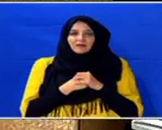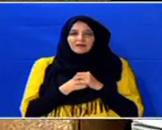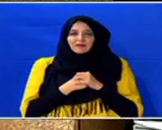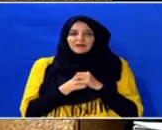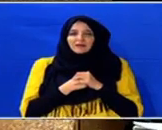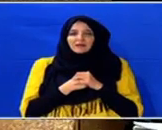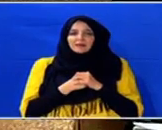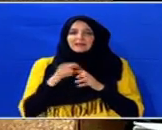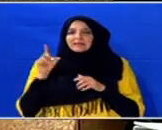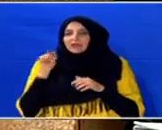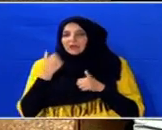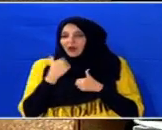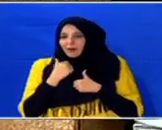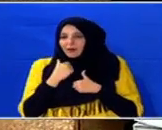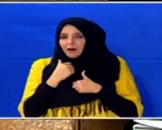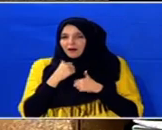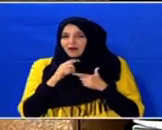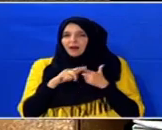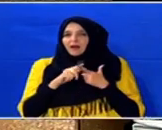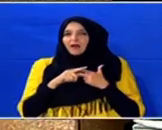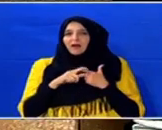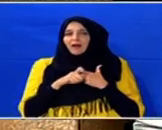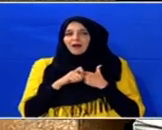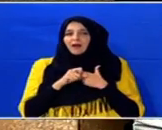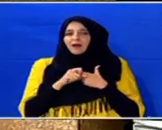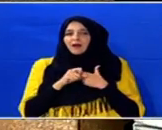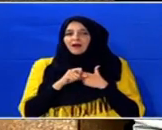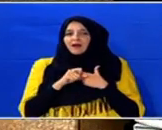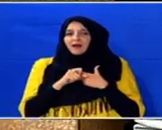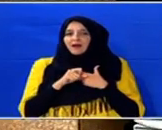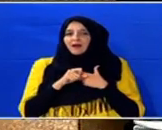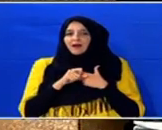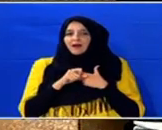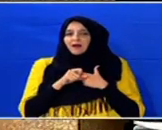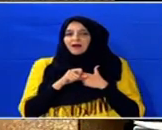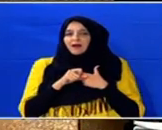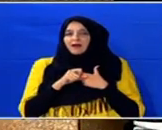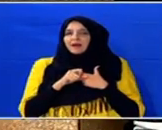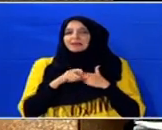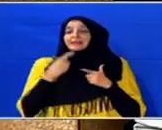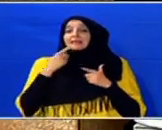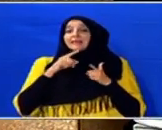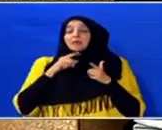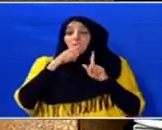عندك أختك مريضة؟ عندي وحدة نعرفها. نعم. كليت شهر رمضان. ها.